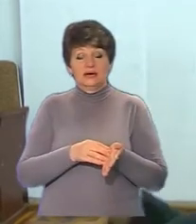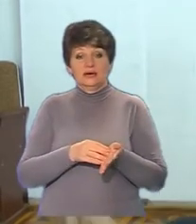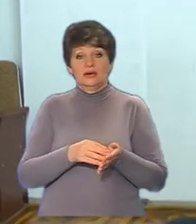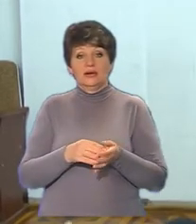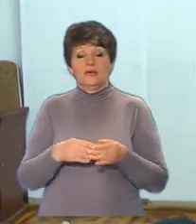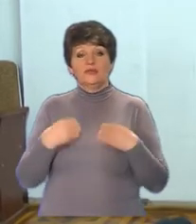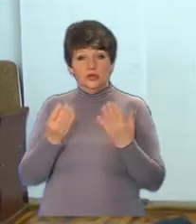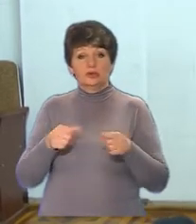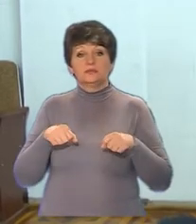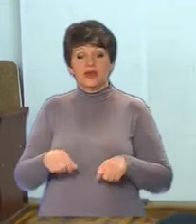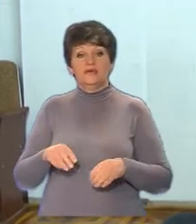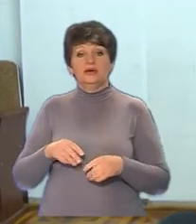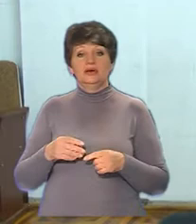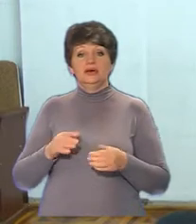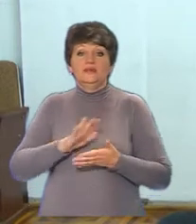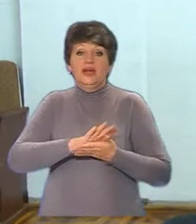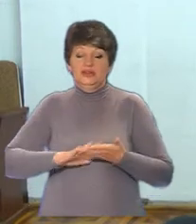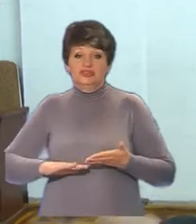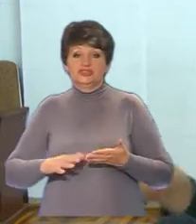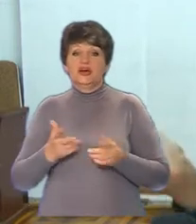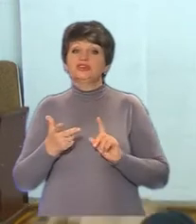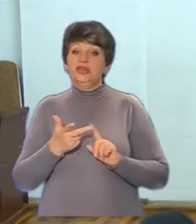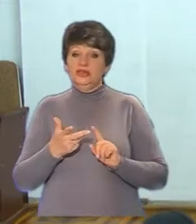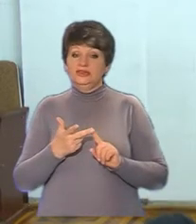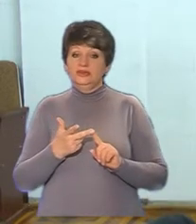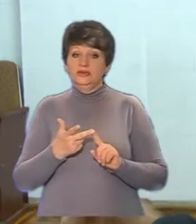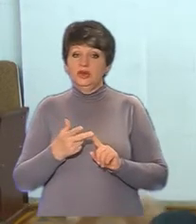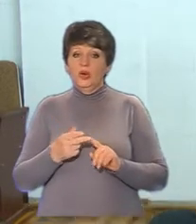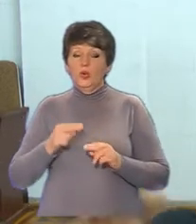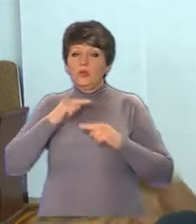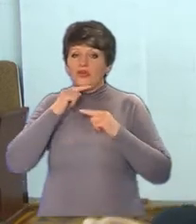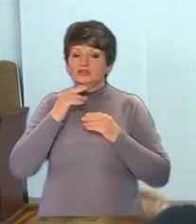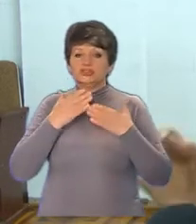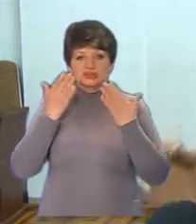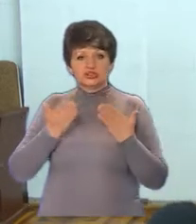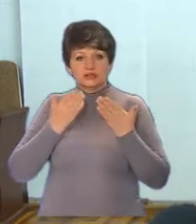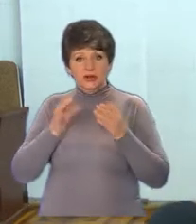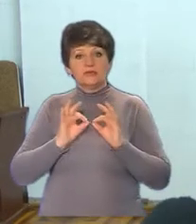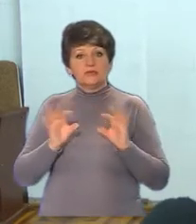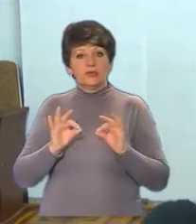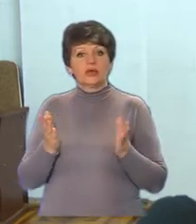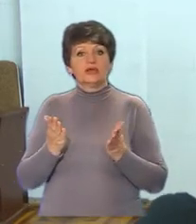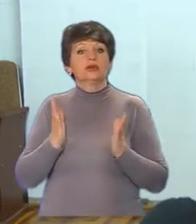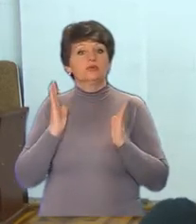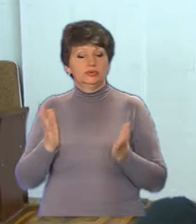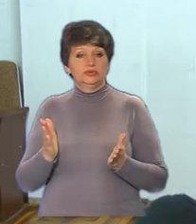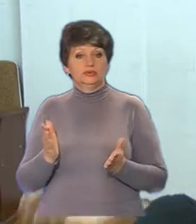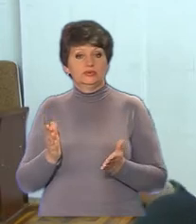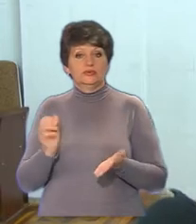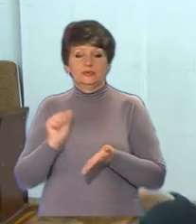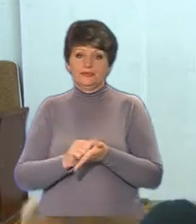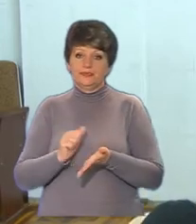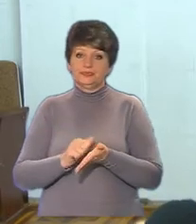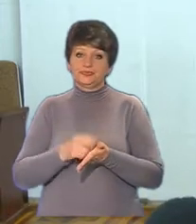на усі наші локації, де б вони не були. Третій момент – уважно читати оповідання, які будуть виходити